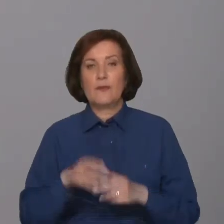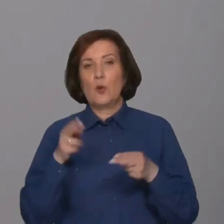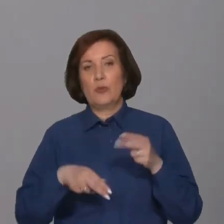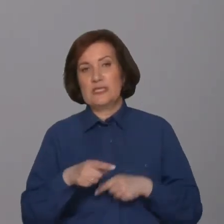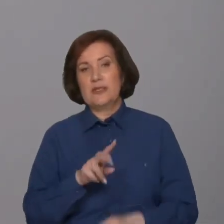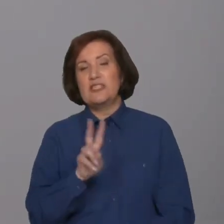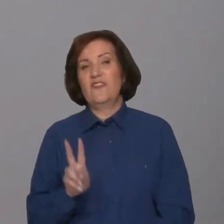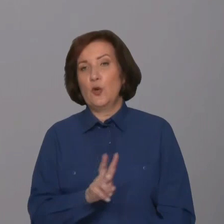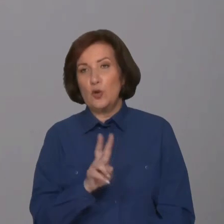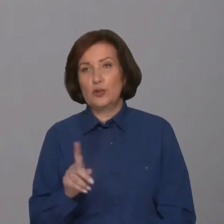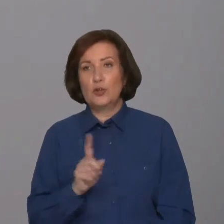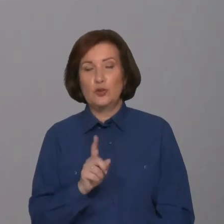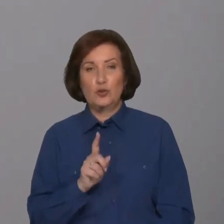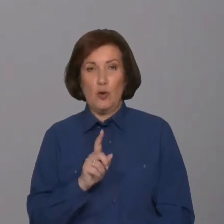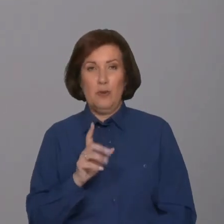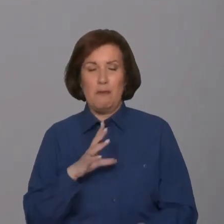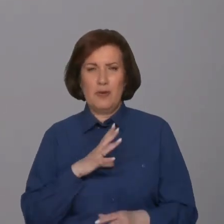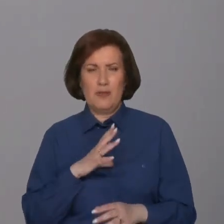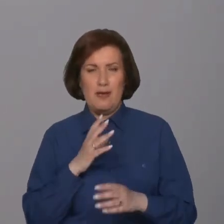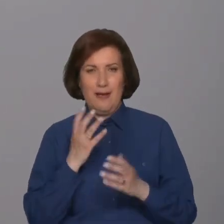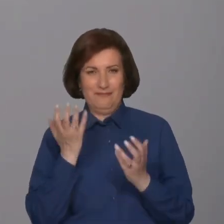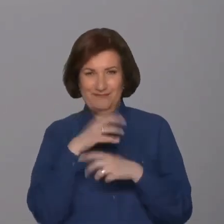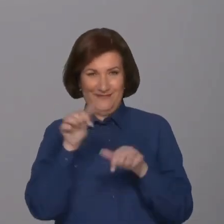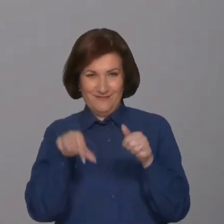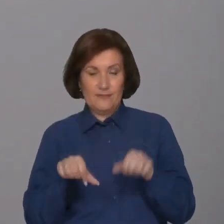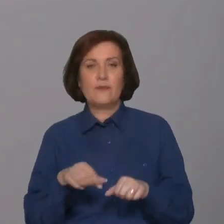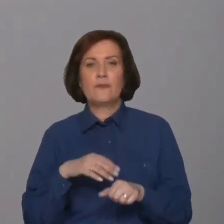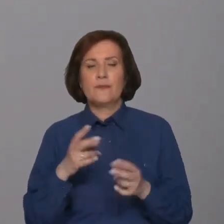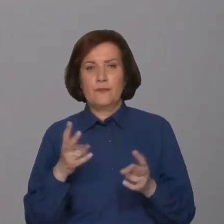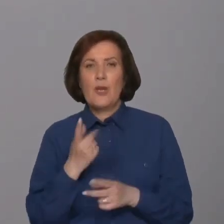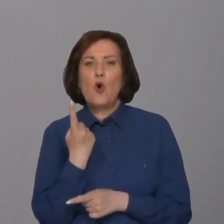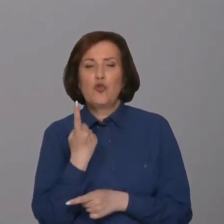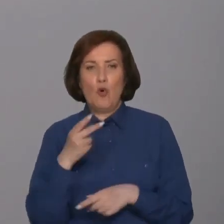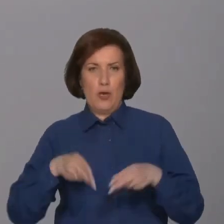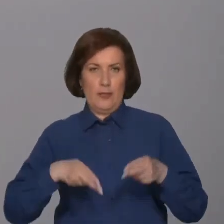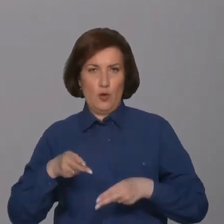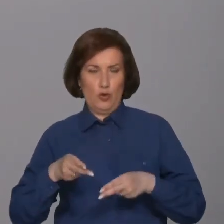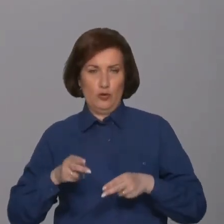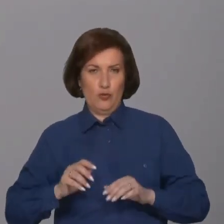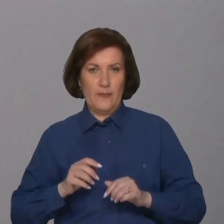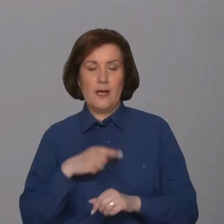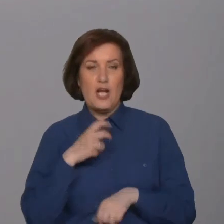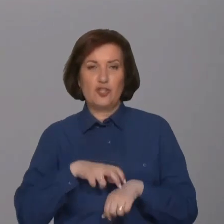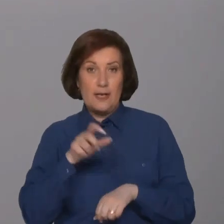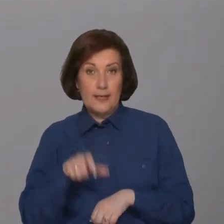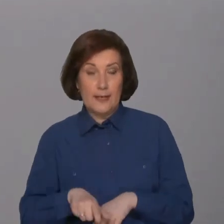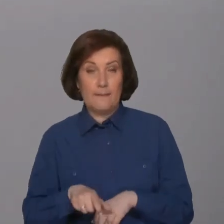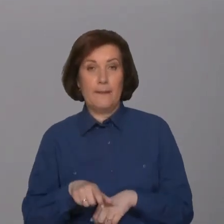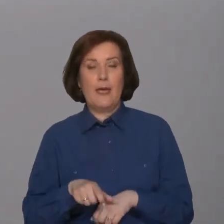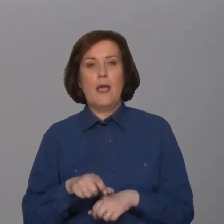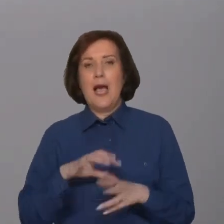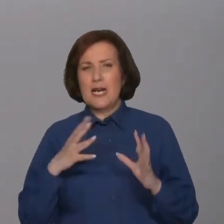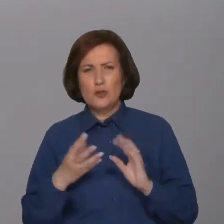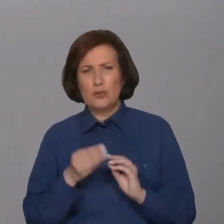Операція триватиме 2 години. Щоб рубці стали малопомітними, достатньо 1 хірургічного втручання, запевняє лікар.